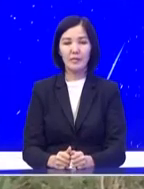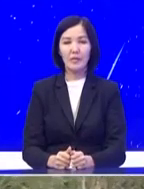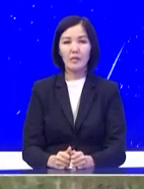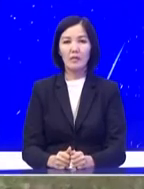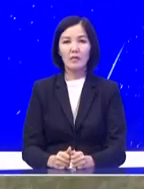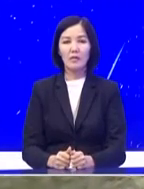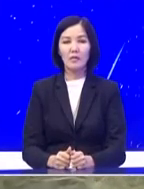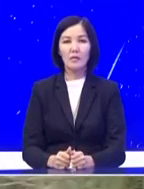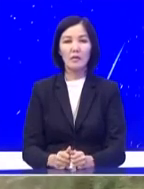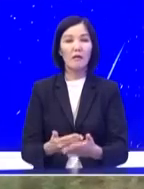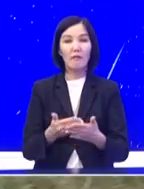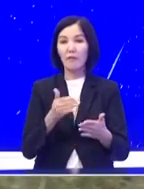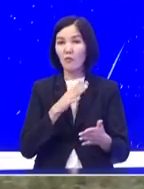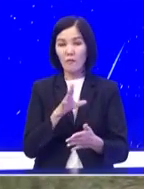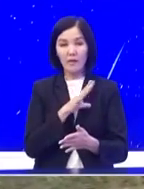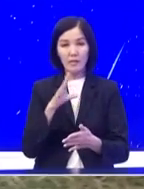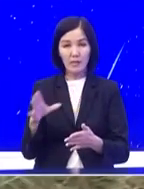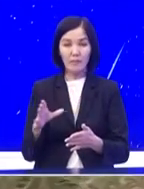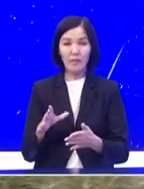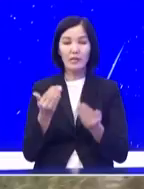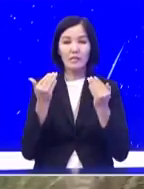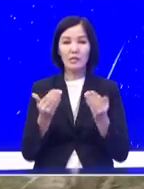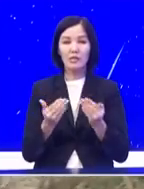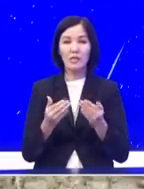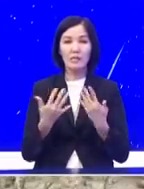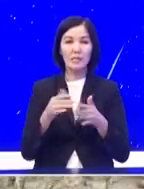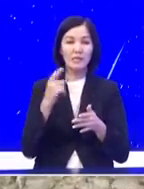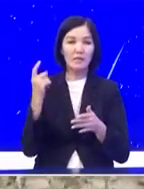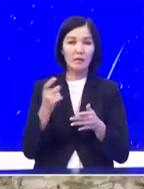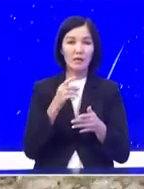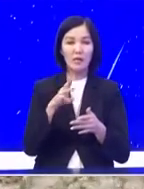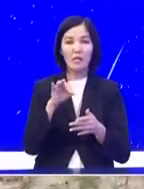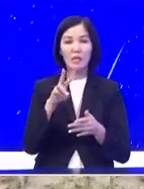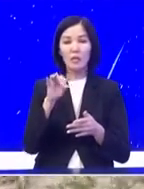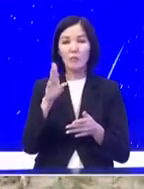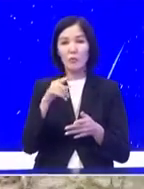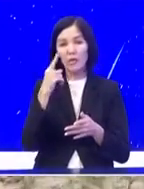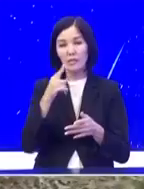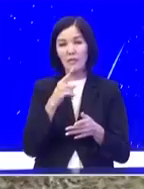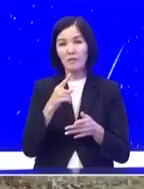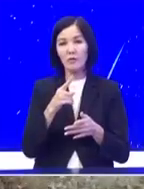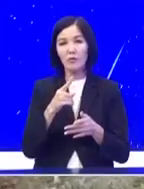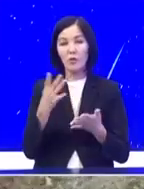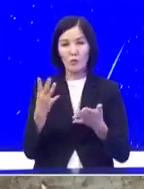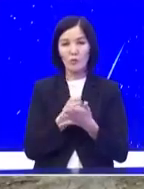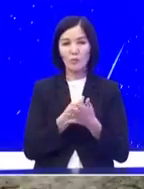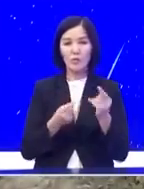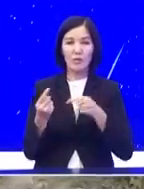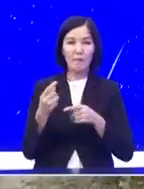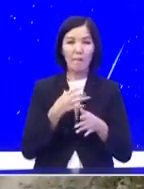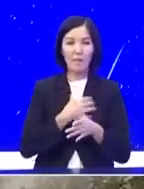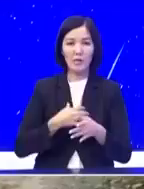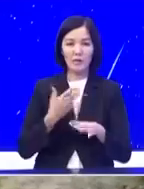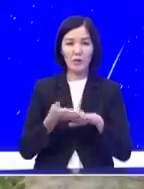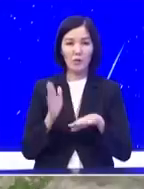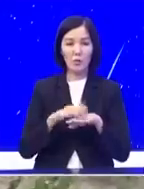«Такого у меня еще никогда не было», – сетует руководитель крестьянского хозяйства Тимур Куйкбаев. Некогда успешный предприниматель переживает